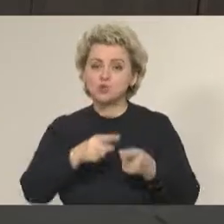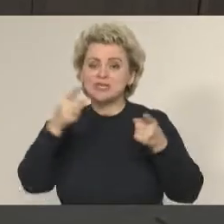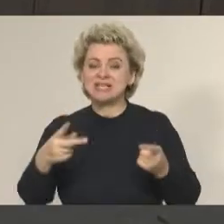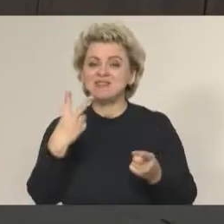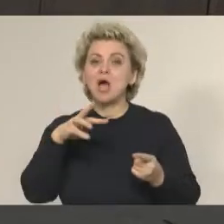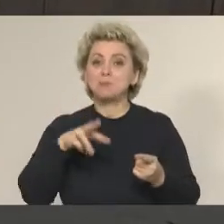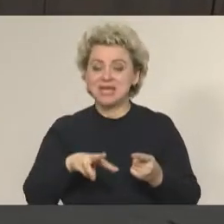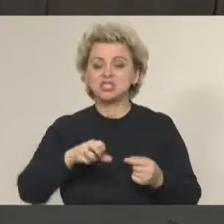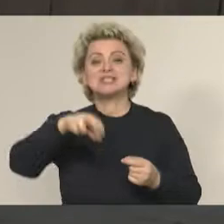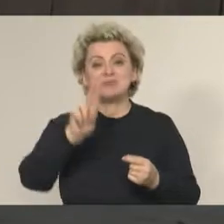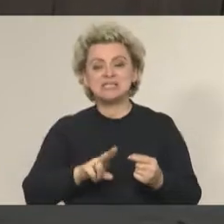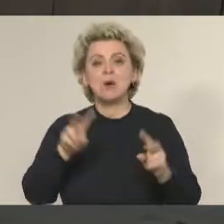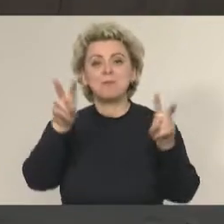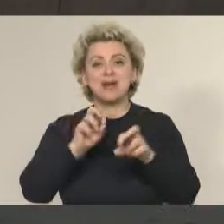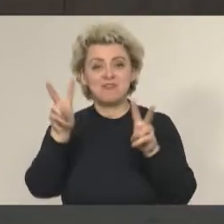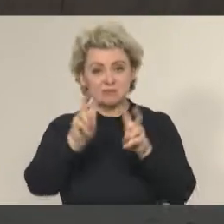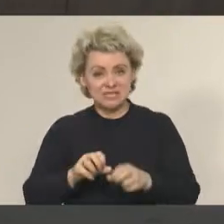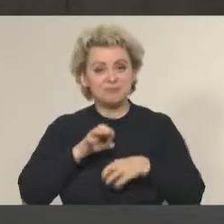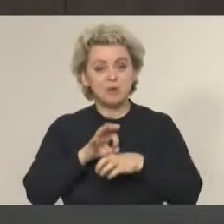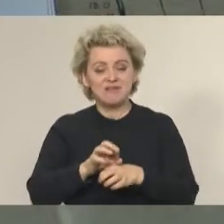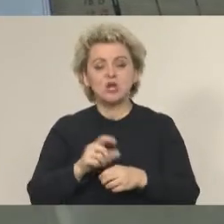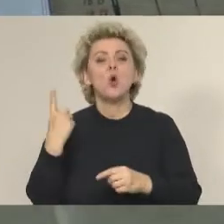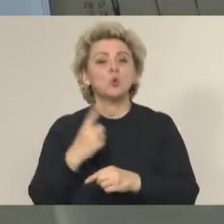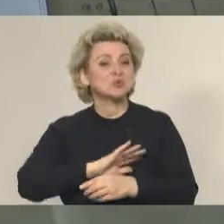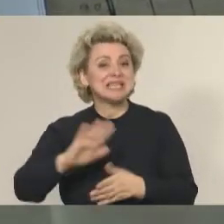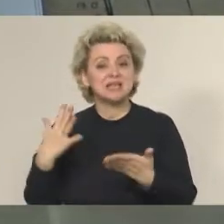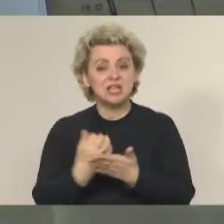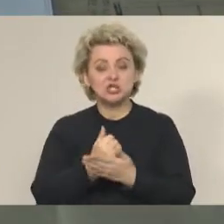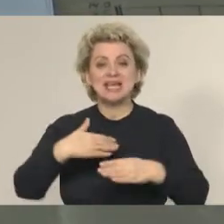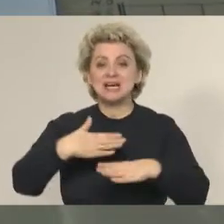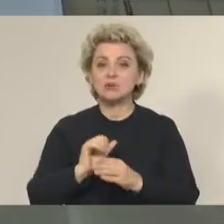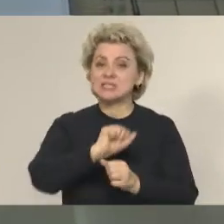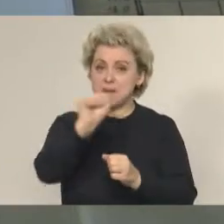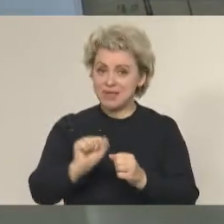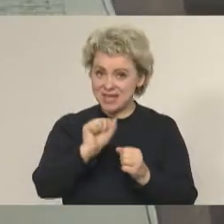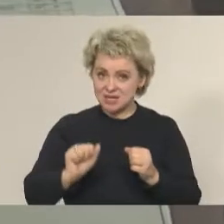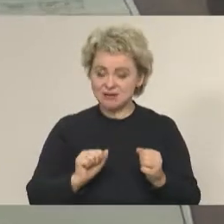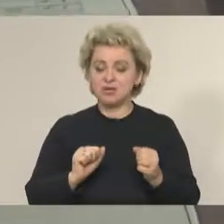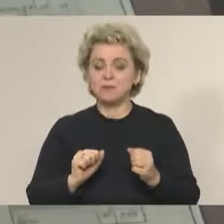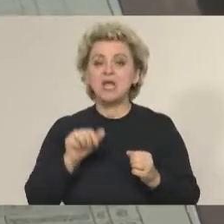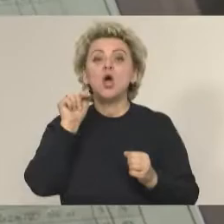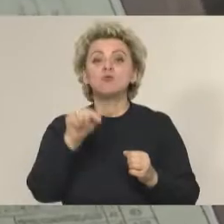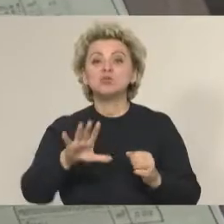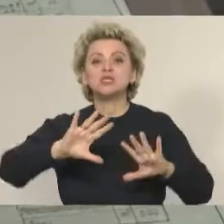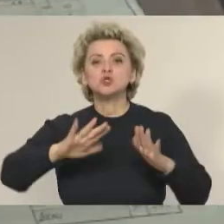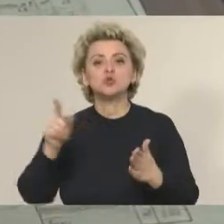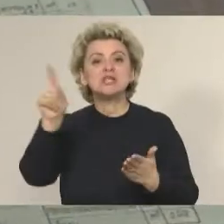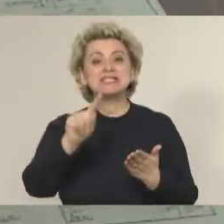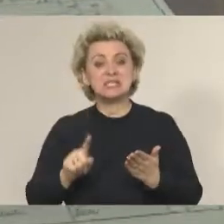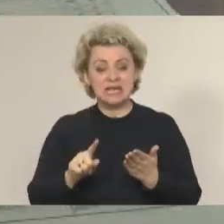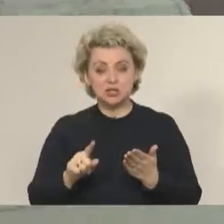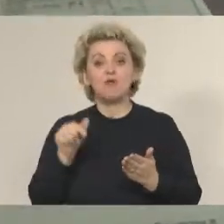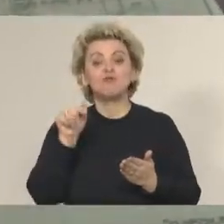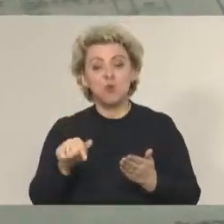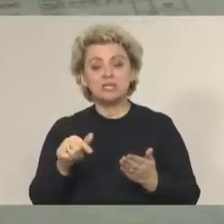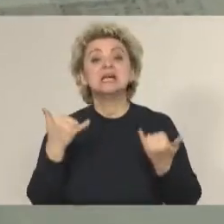около 2 метра. Специалисты провели обследование, угрозы не нашли и разлом забетонировали. Вот здесь произошла трещинка. Вот